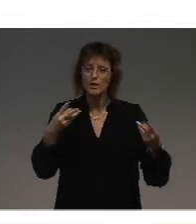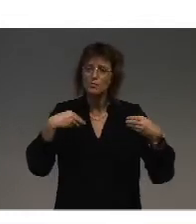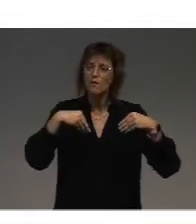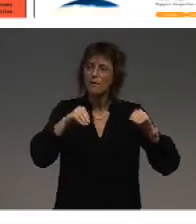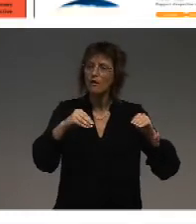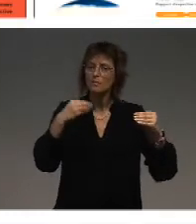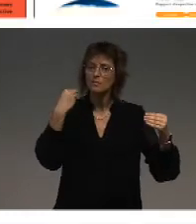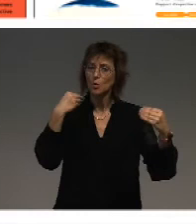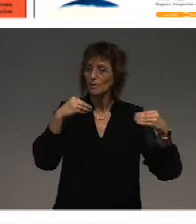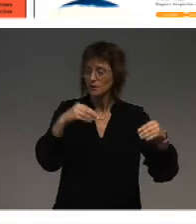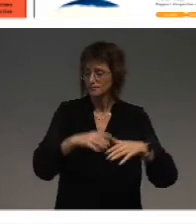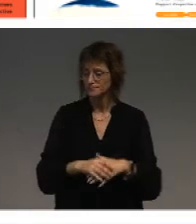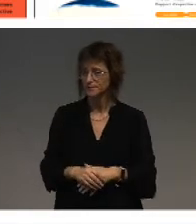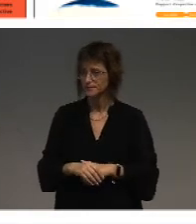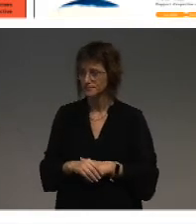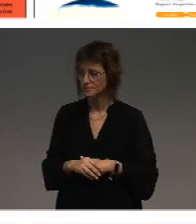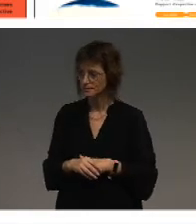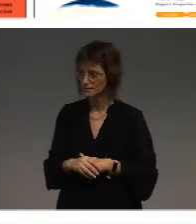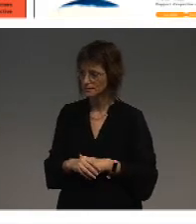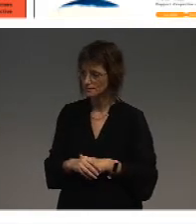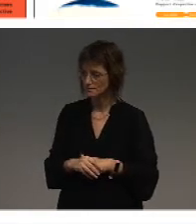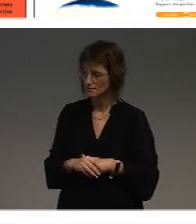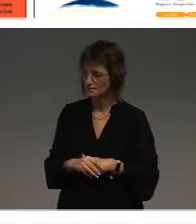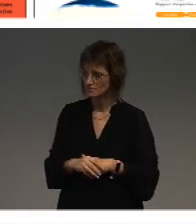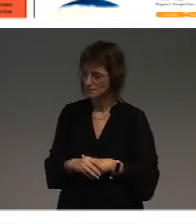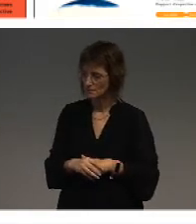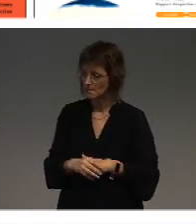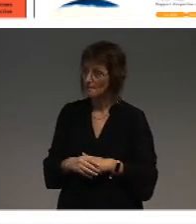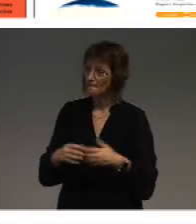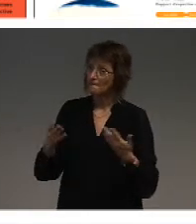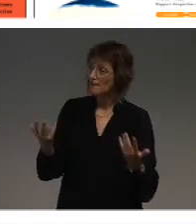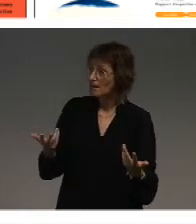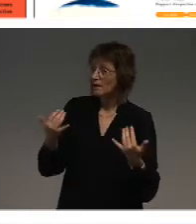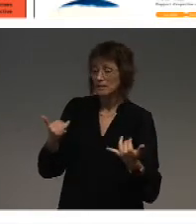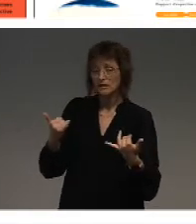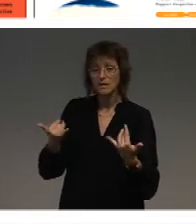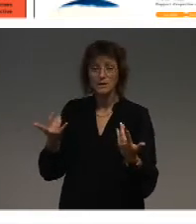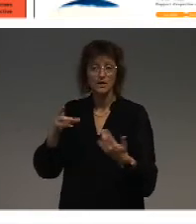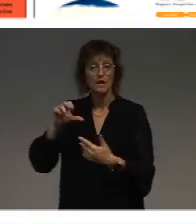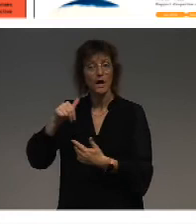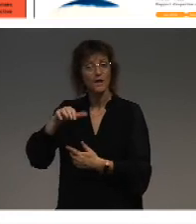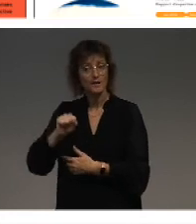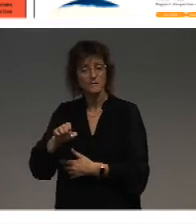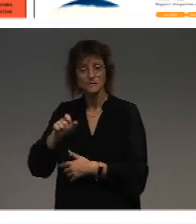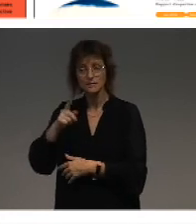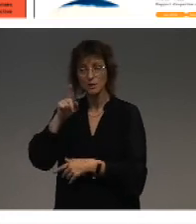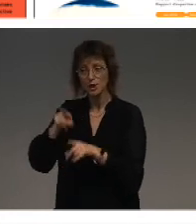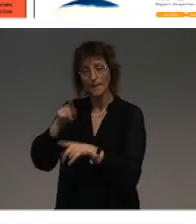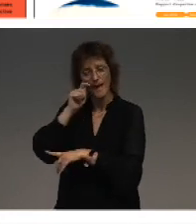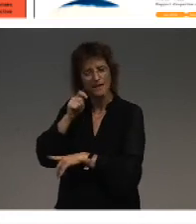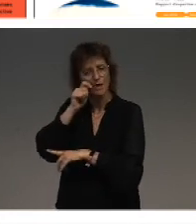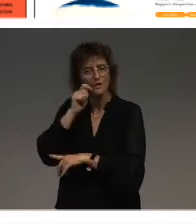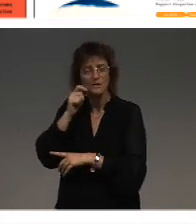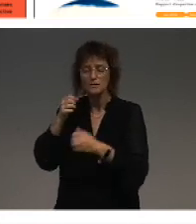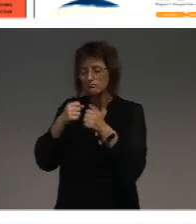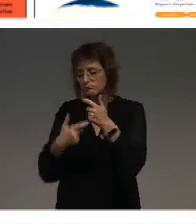ces produits. Quelques exemples en fait, d'expertise qu'on mène dans le cadre de nos travaux.